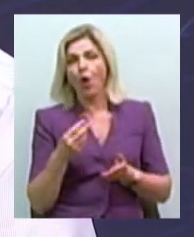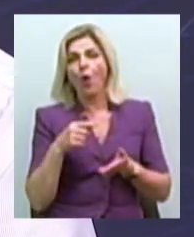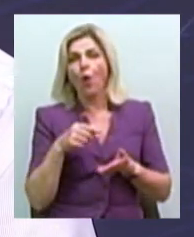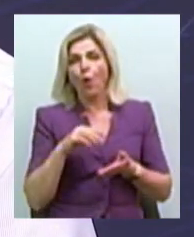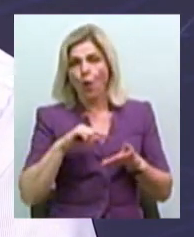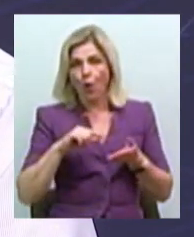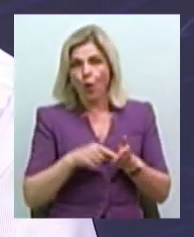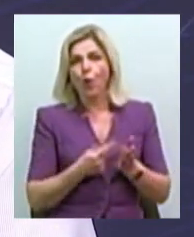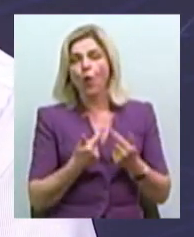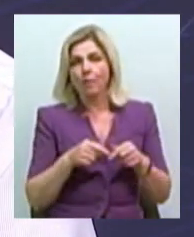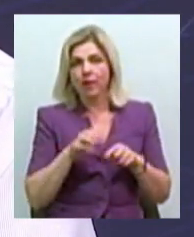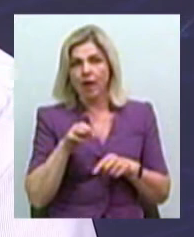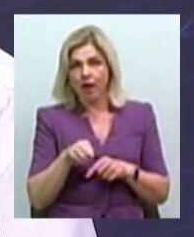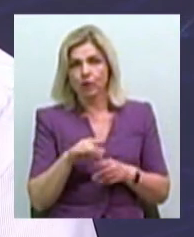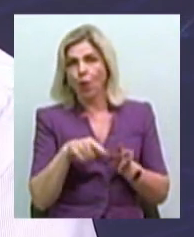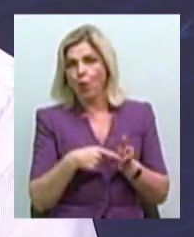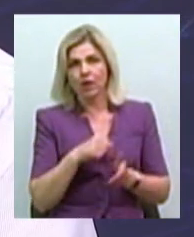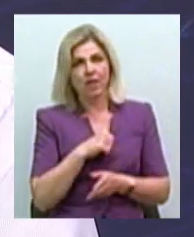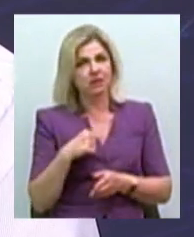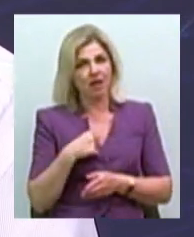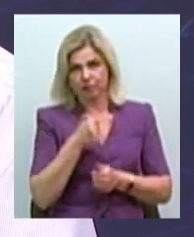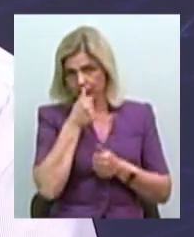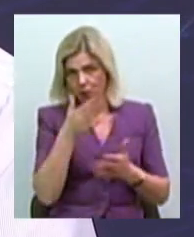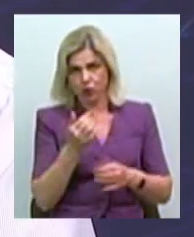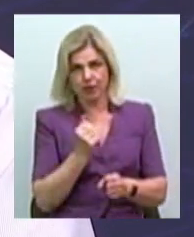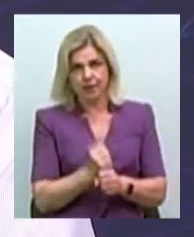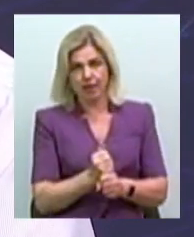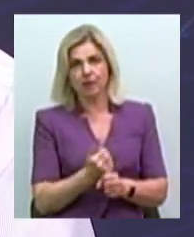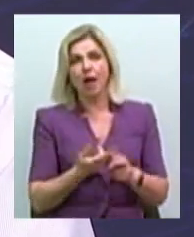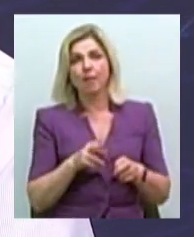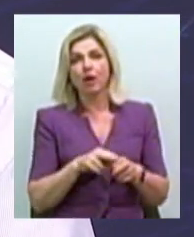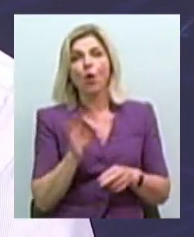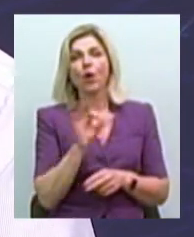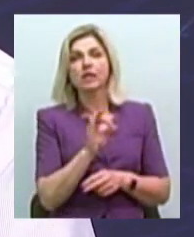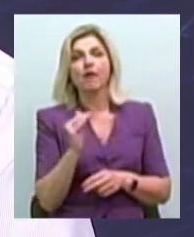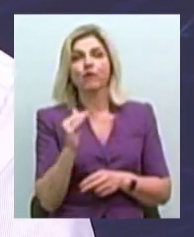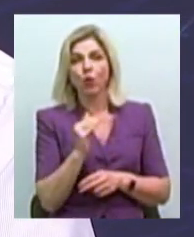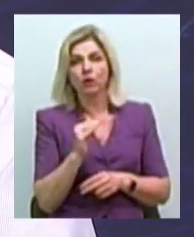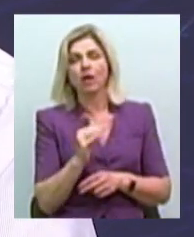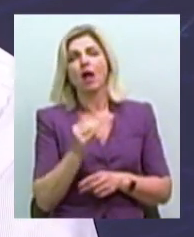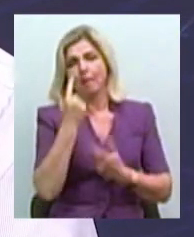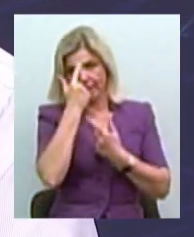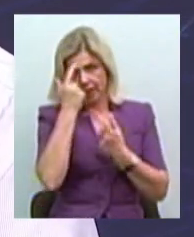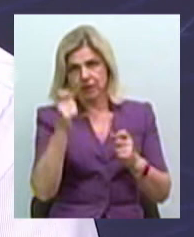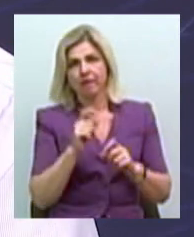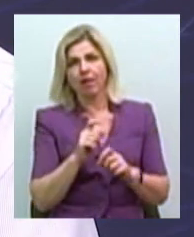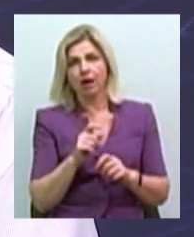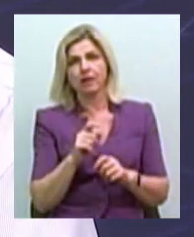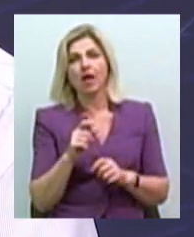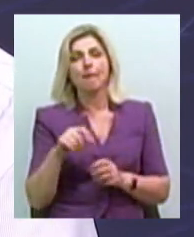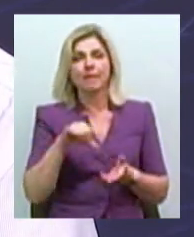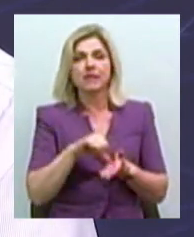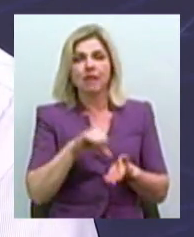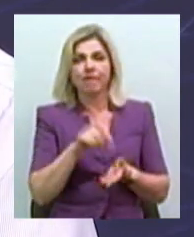скажем, и поэтому город сам не потянет это все сделать. Поэтому Александр Федорович призывал и неоднократно призывал